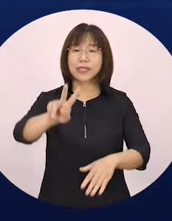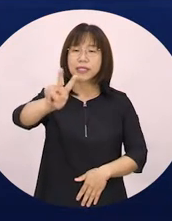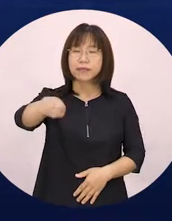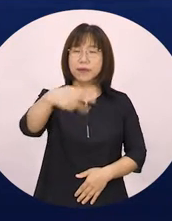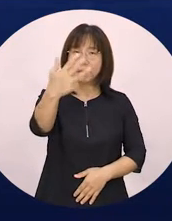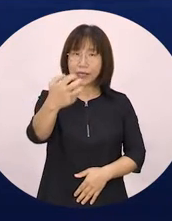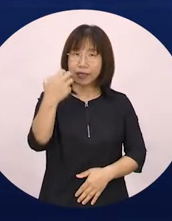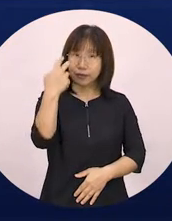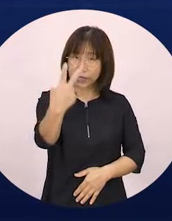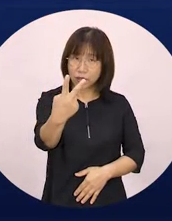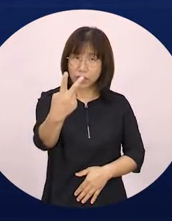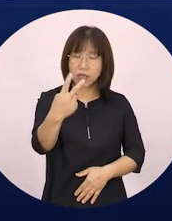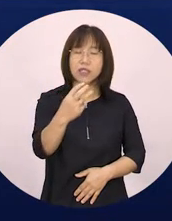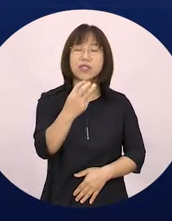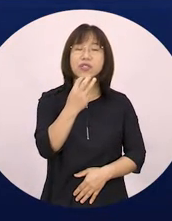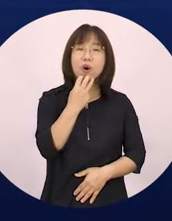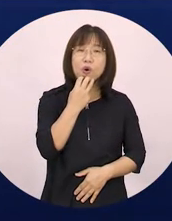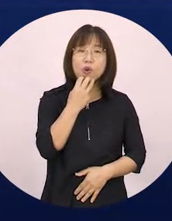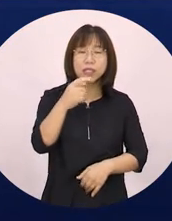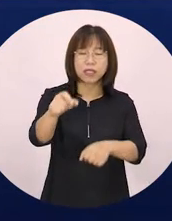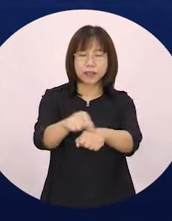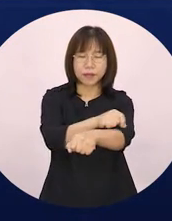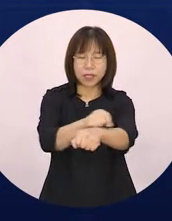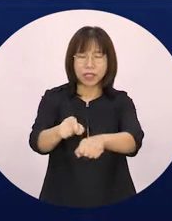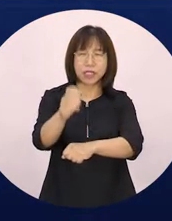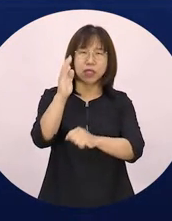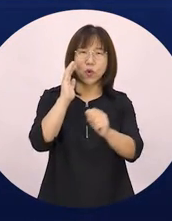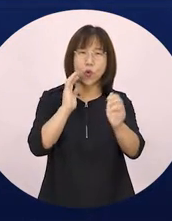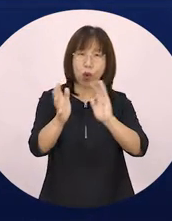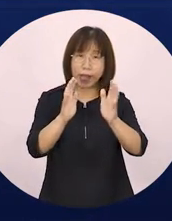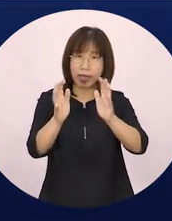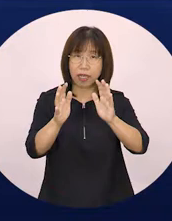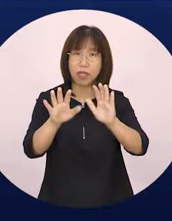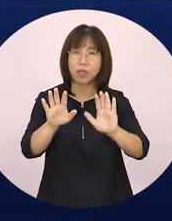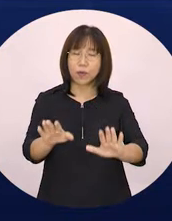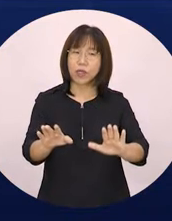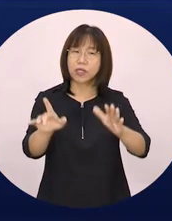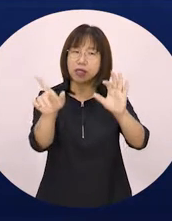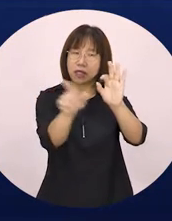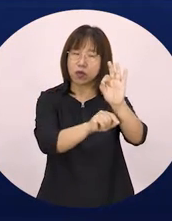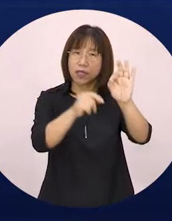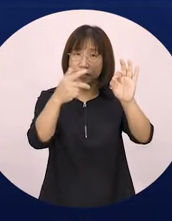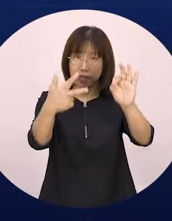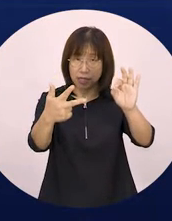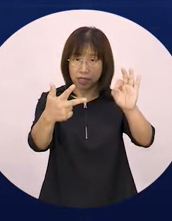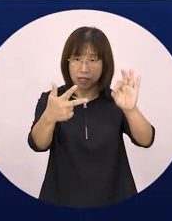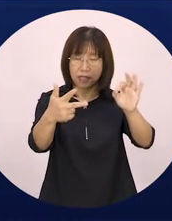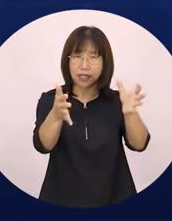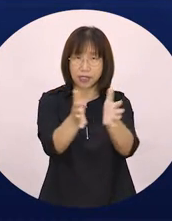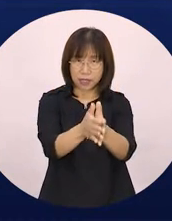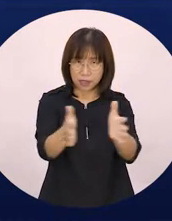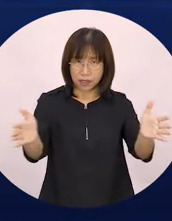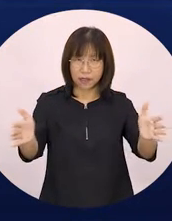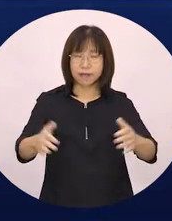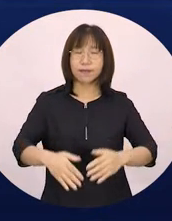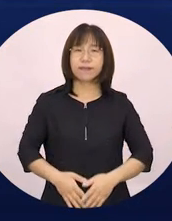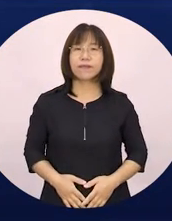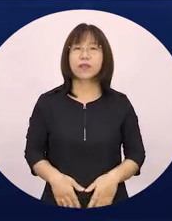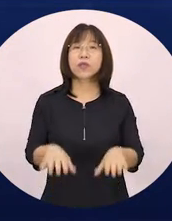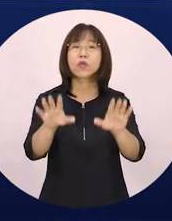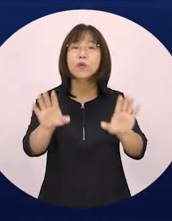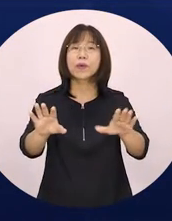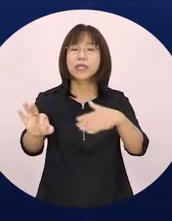제 282회 서울특별시 강서구 우회 임시회가 지난 7일 1차 본회의를 5개 회